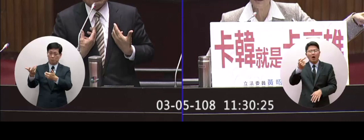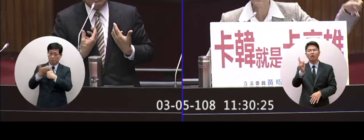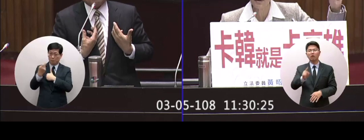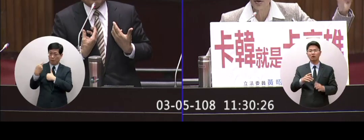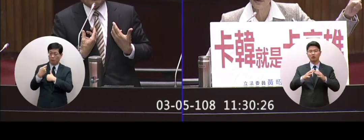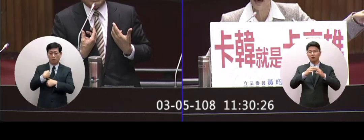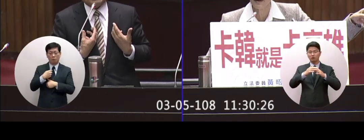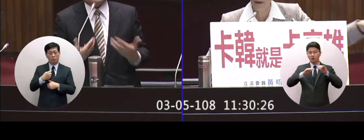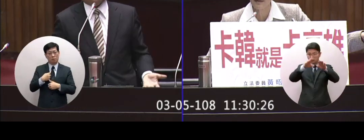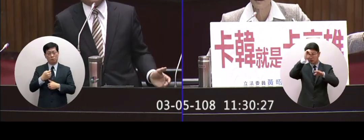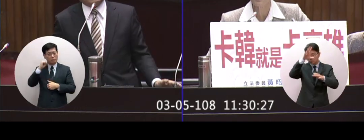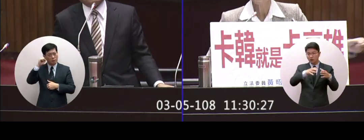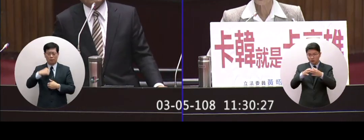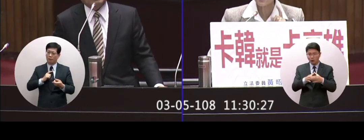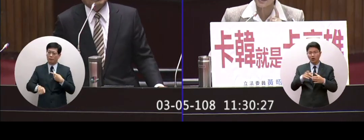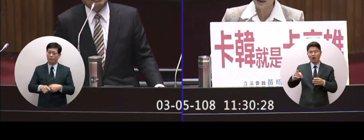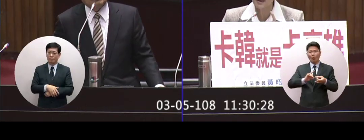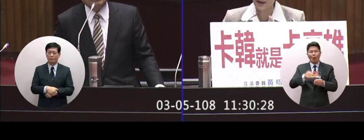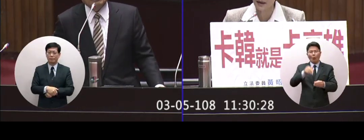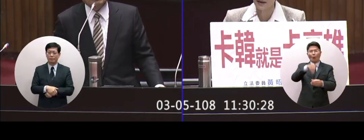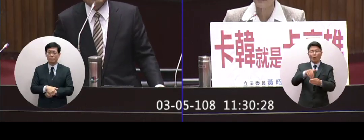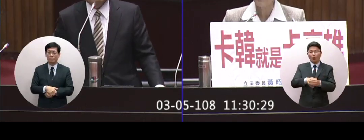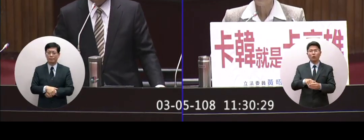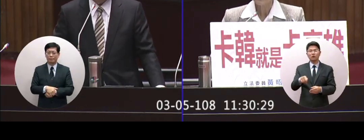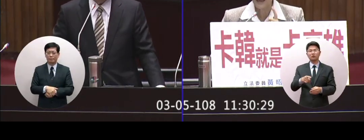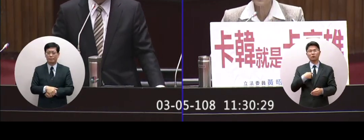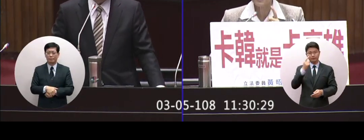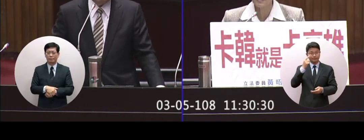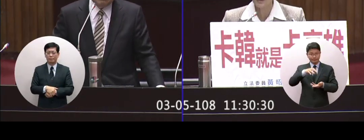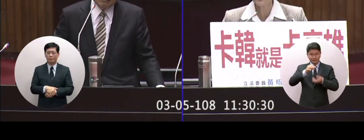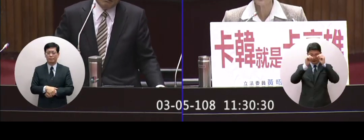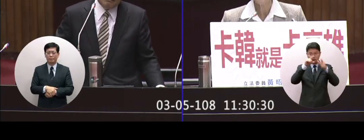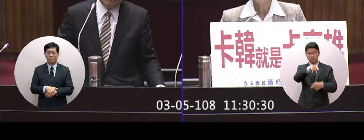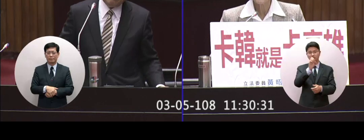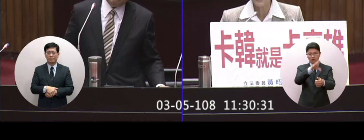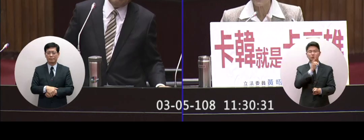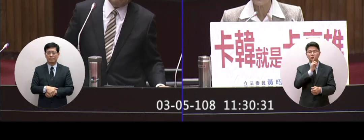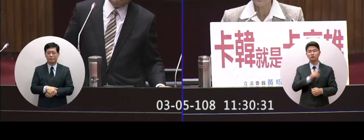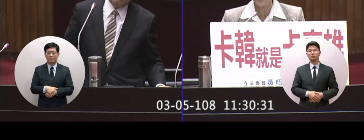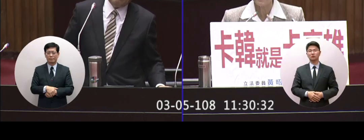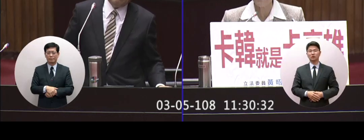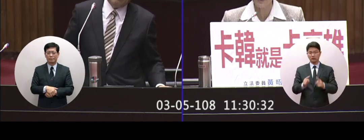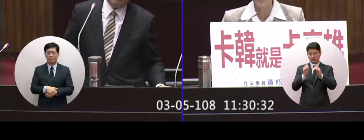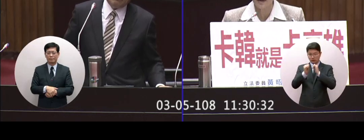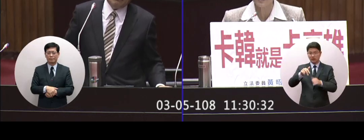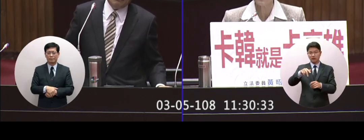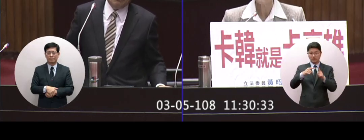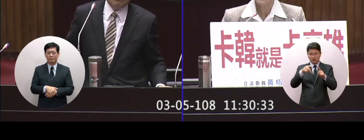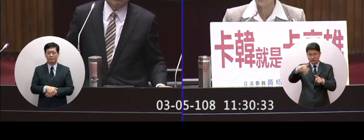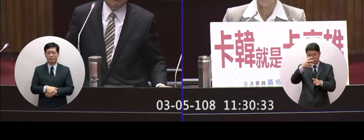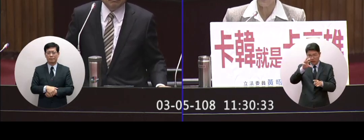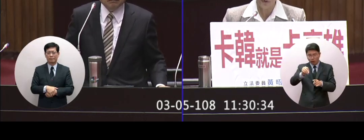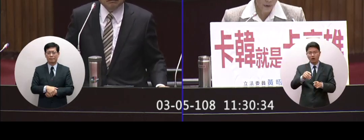党团就是用这样的方式。我只是提醒你，让你知道说700多万人民的声